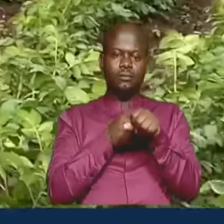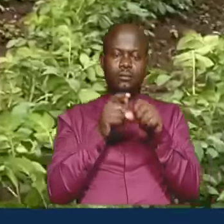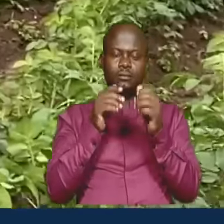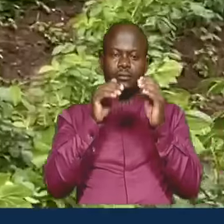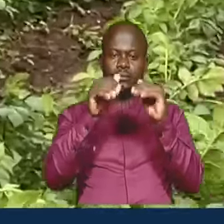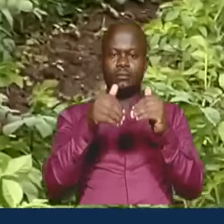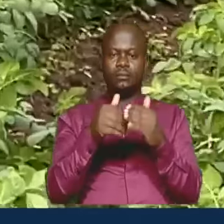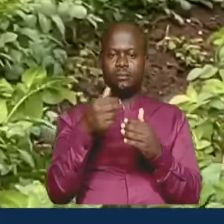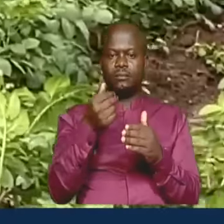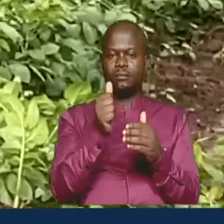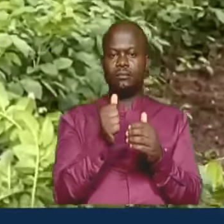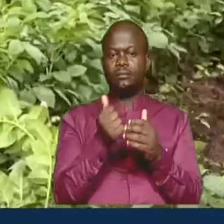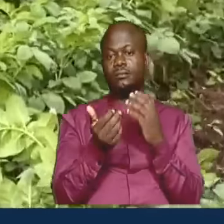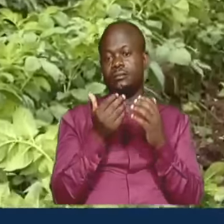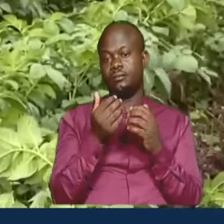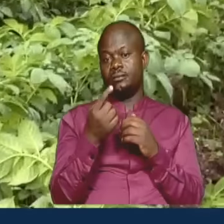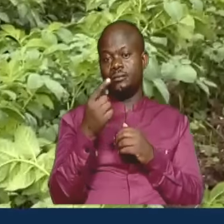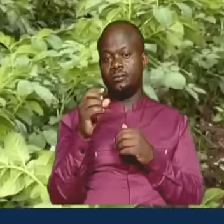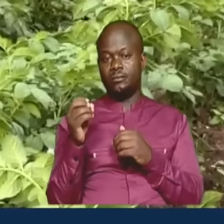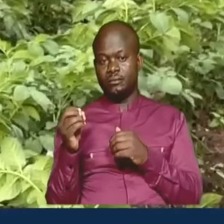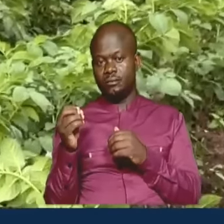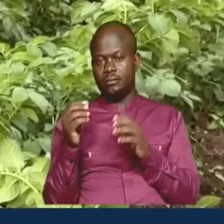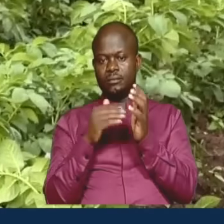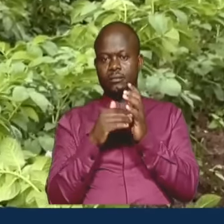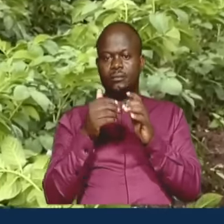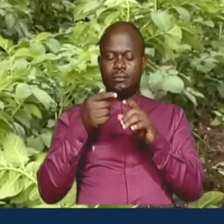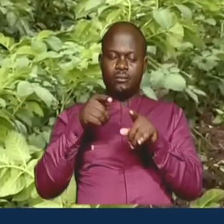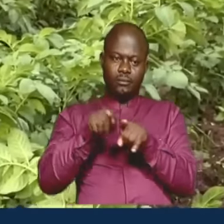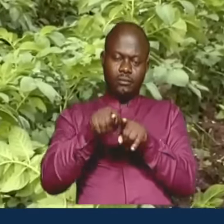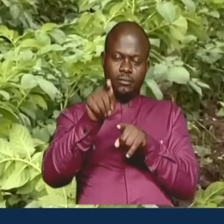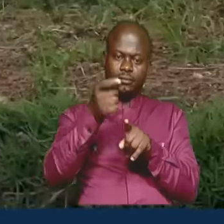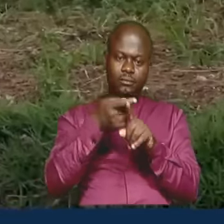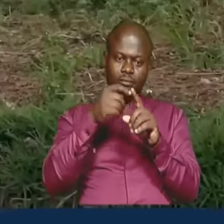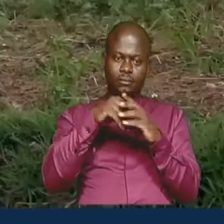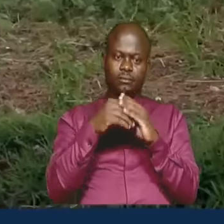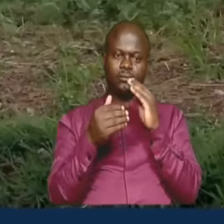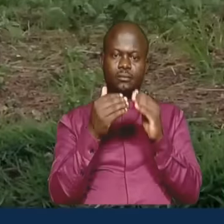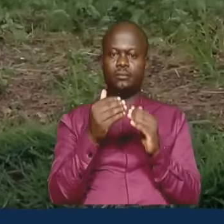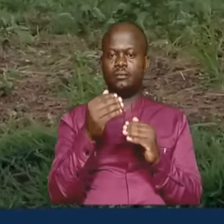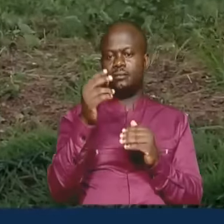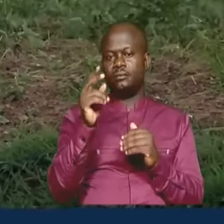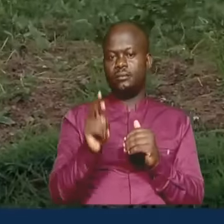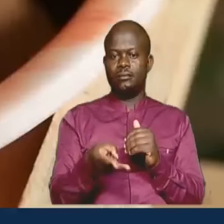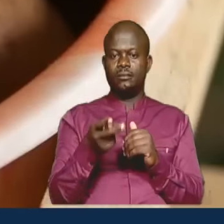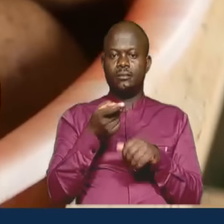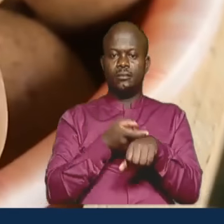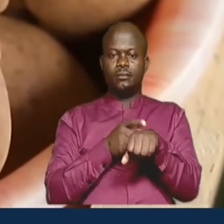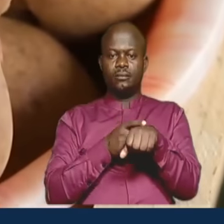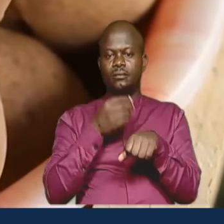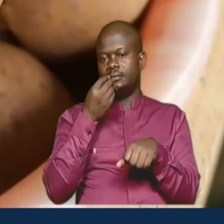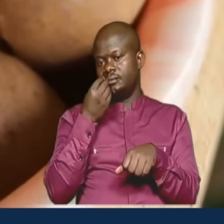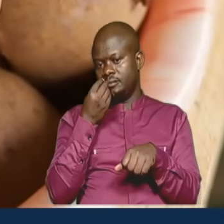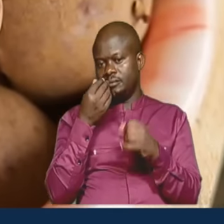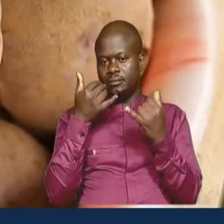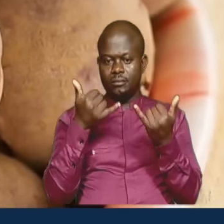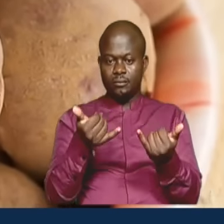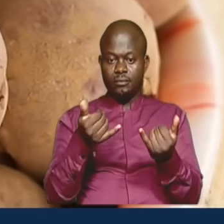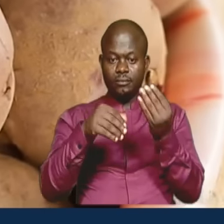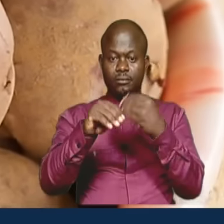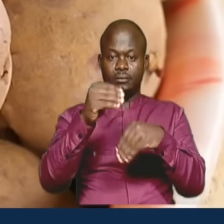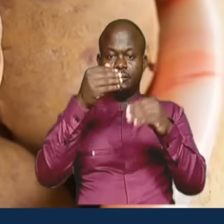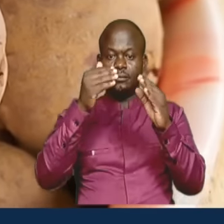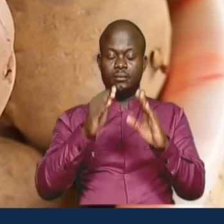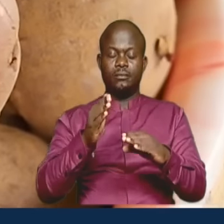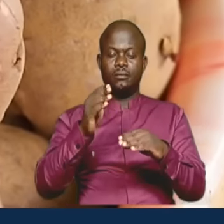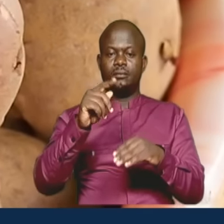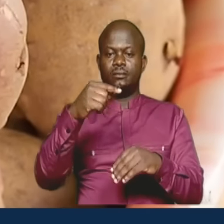kuri hegitari nibura 100, nazo zizavemo nibura toni 2000 z'ibirayi byo kurya. Kuri ubu ku isoko ikiro cy'ibirayi